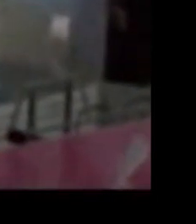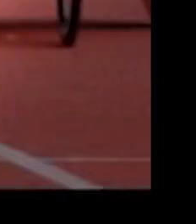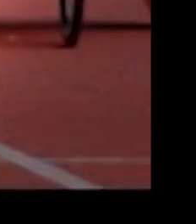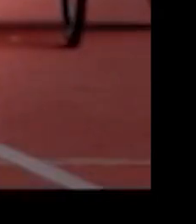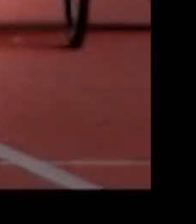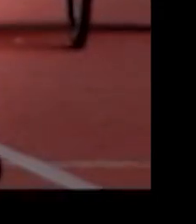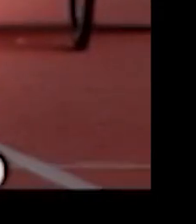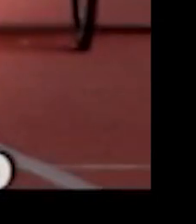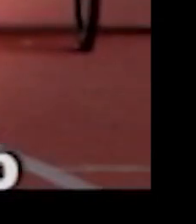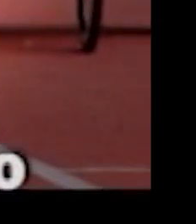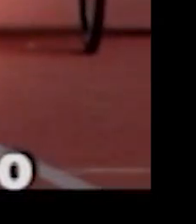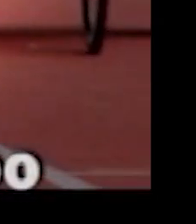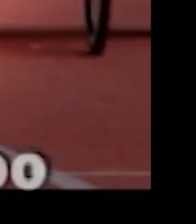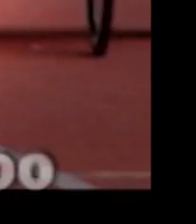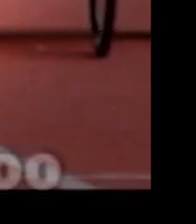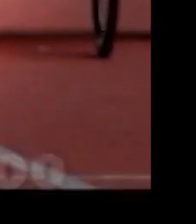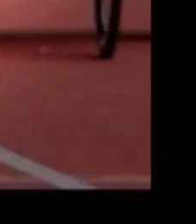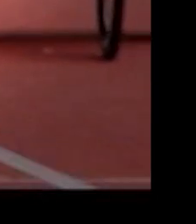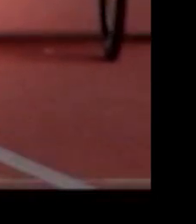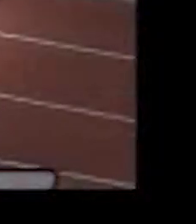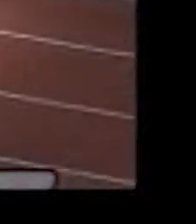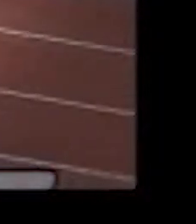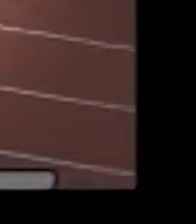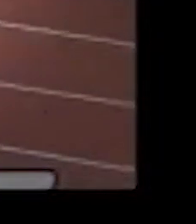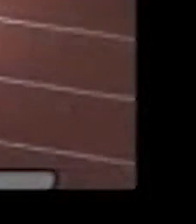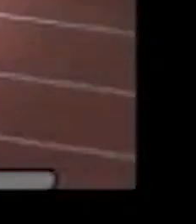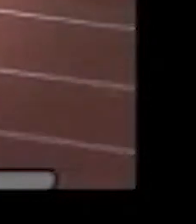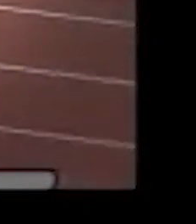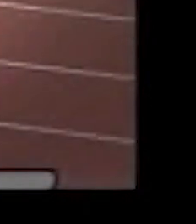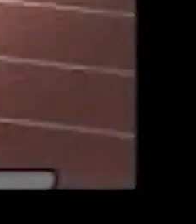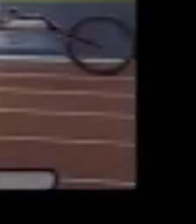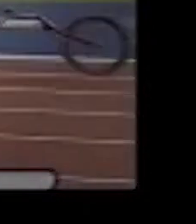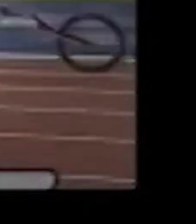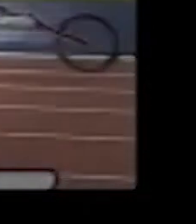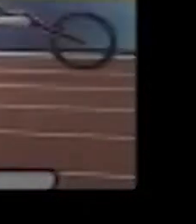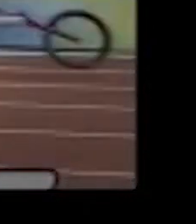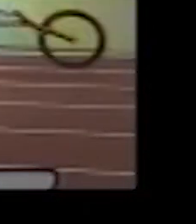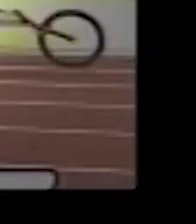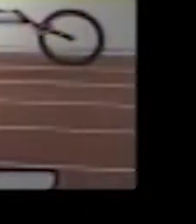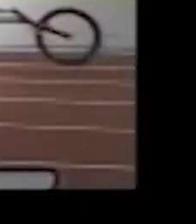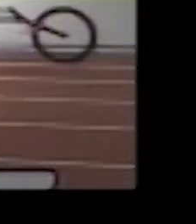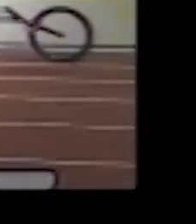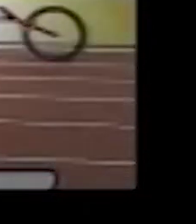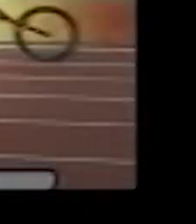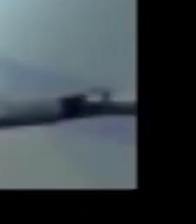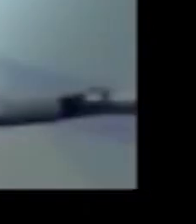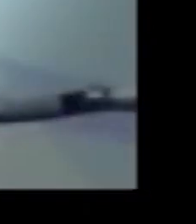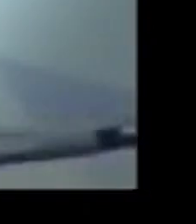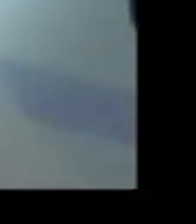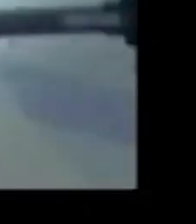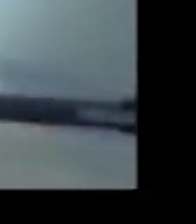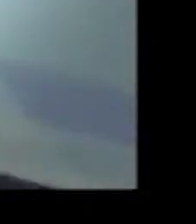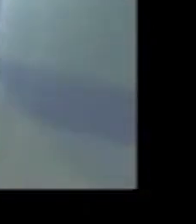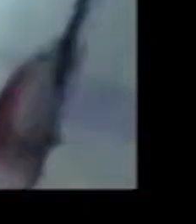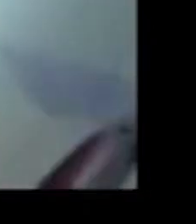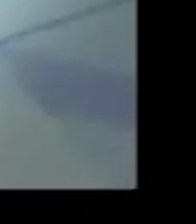ก็เหมือนกับซึมออกมานะครับมันเหมือนกับว่าเราเป็นคนพิการคนหนึ่งแล้วแต่เราก็สามารถที่จะนำธงชา